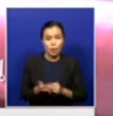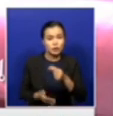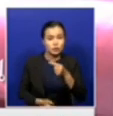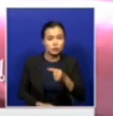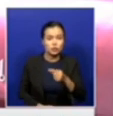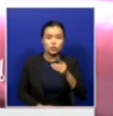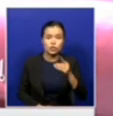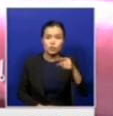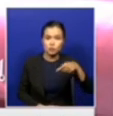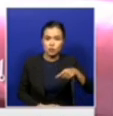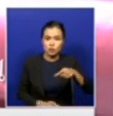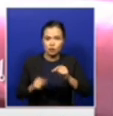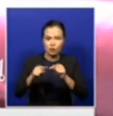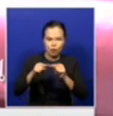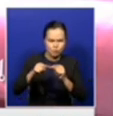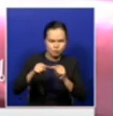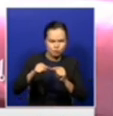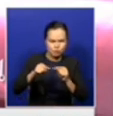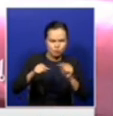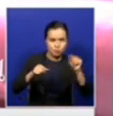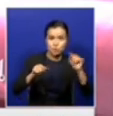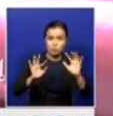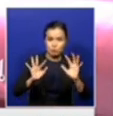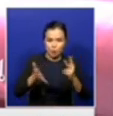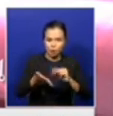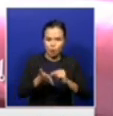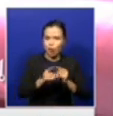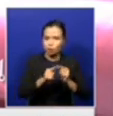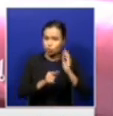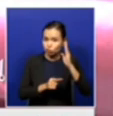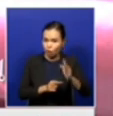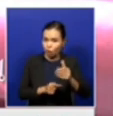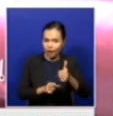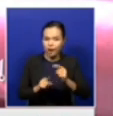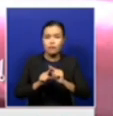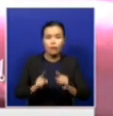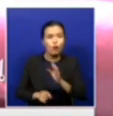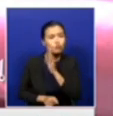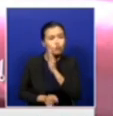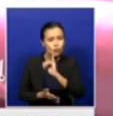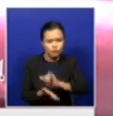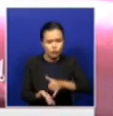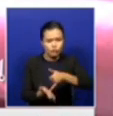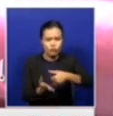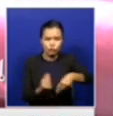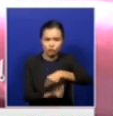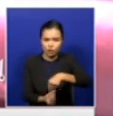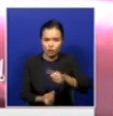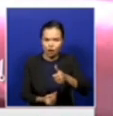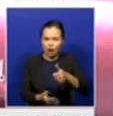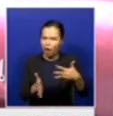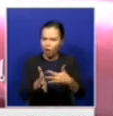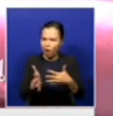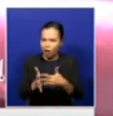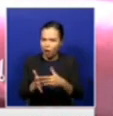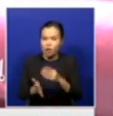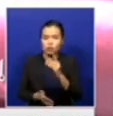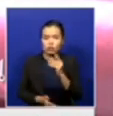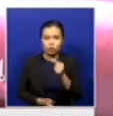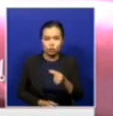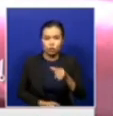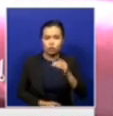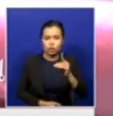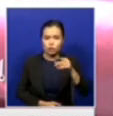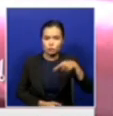ตัวเนี่ยนะครับมันจะเราก็ยังไปต่อได้แต่ถ้าสมมุติฟื้นฟูเศรษฐกิจไม่สำเร็จ GDP หดตัวลงไปอี